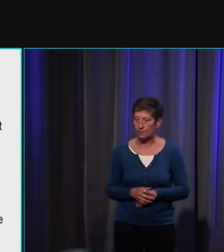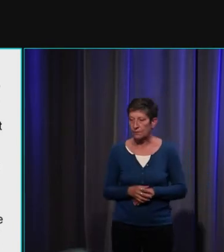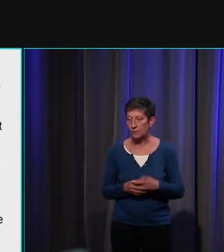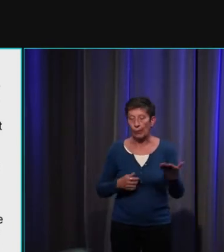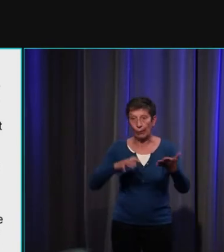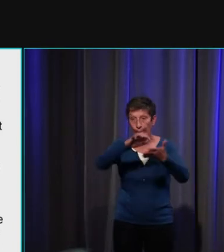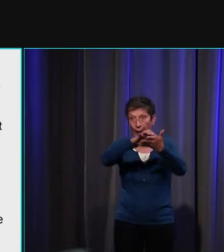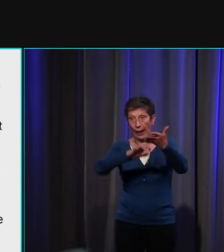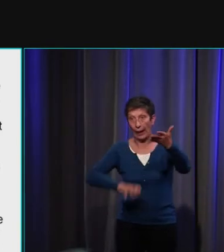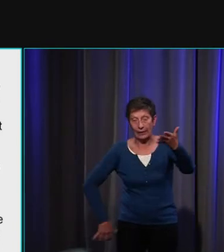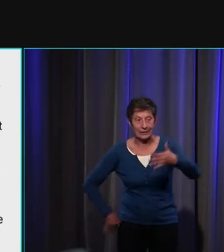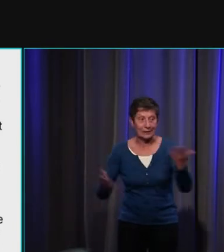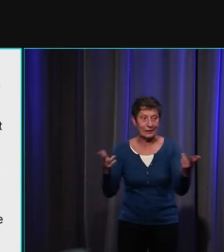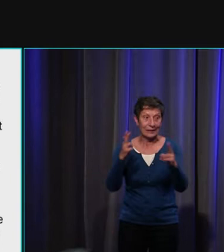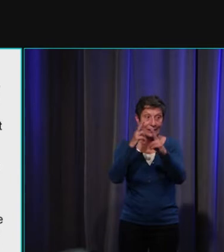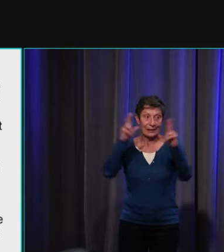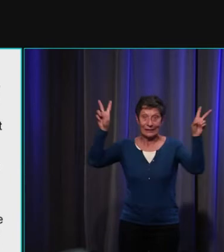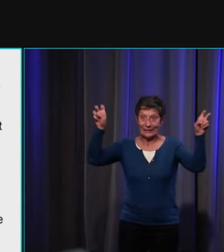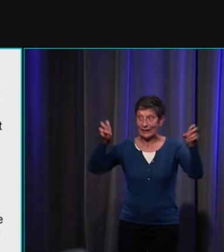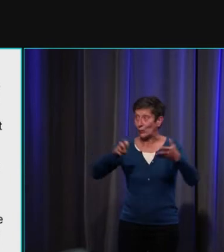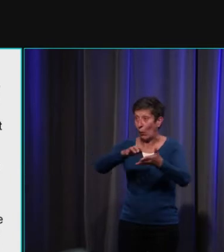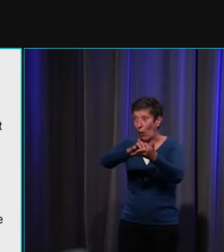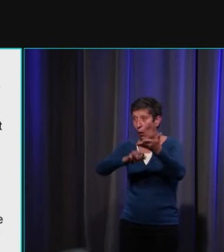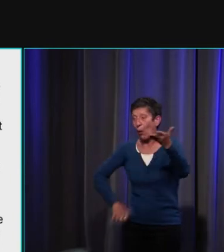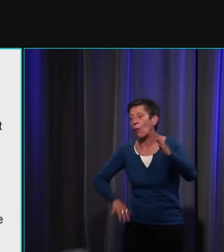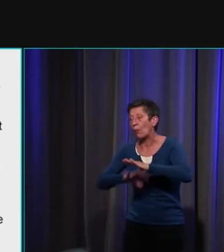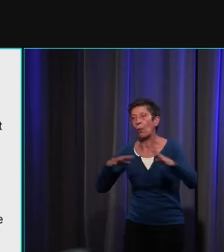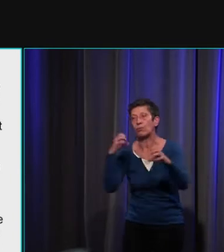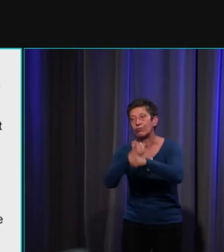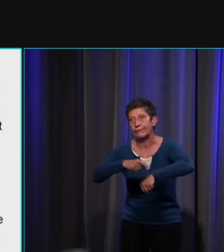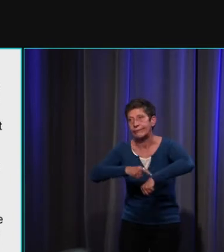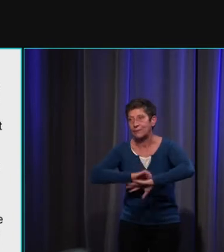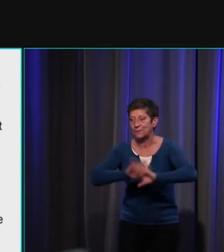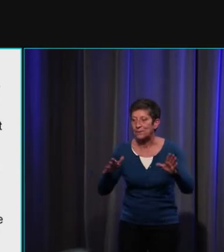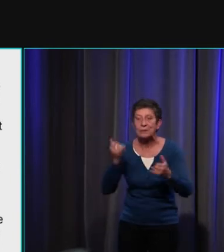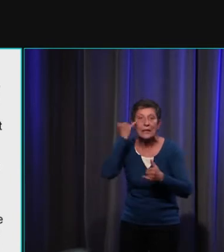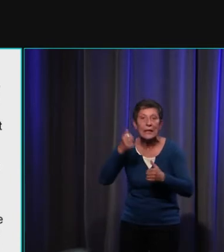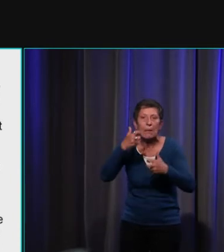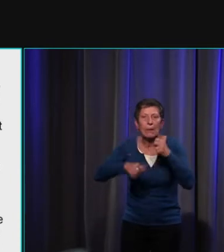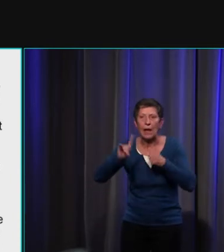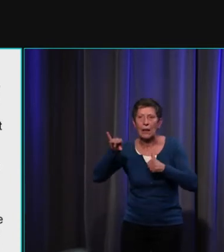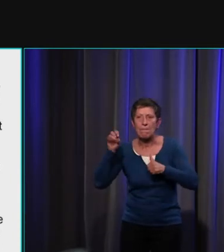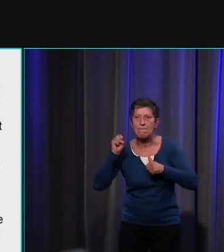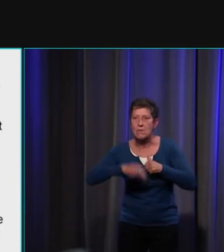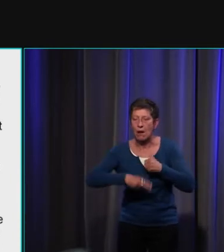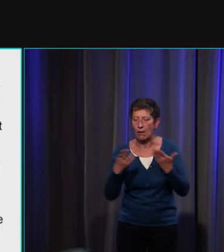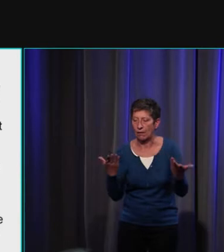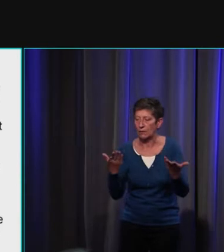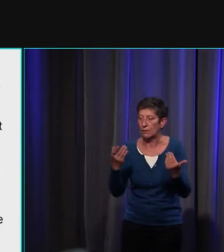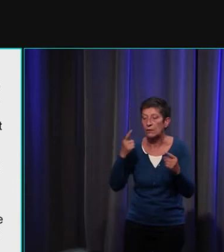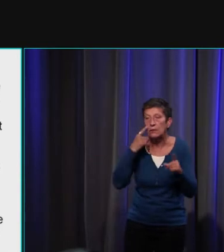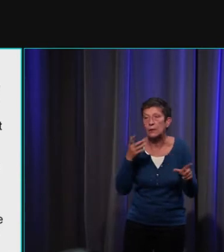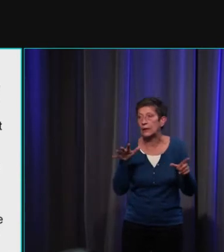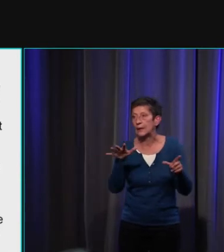passe très vite si vous voulez l'idée de pierre damien qu'on revoie qui revient très souvent chez les critiques